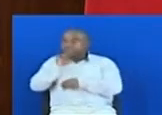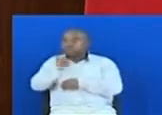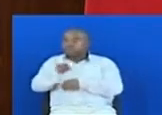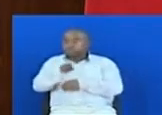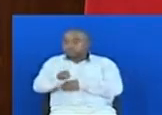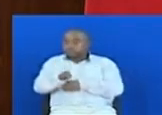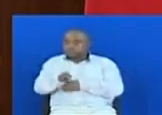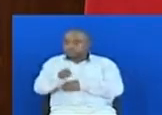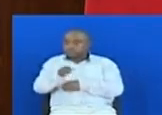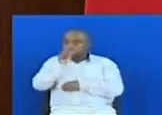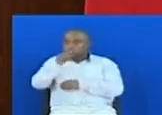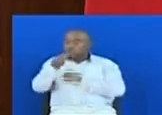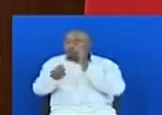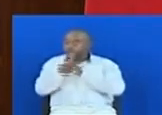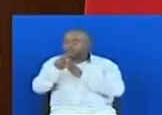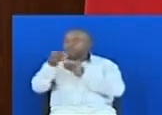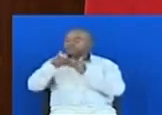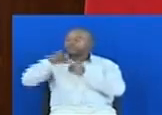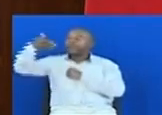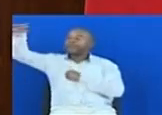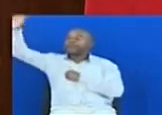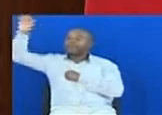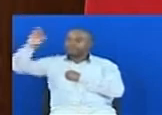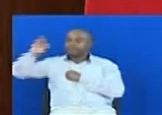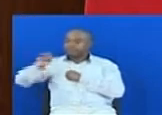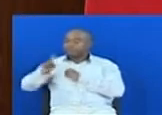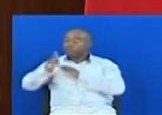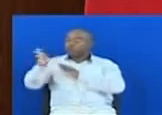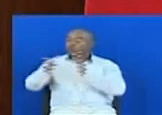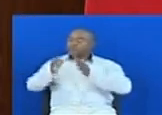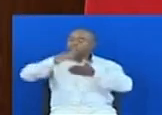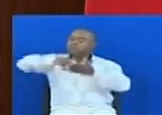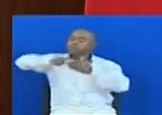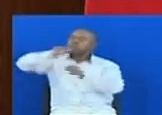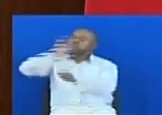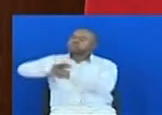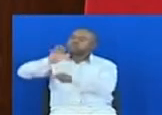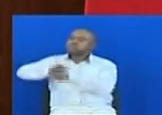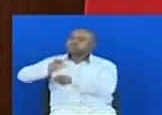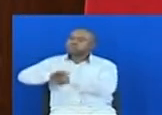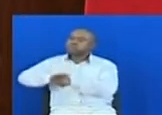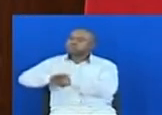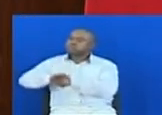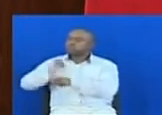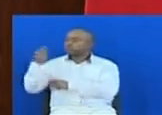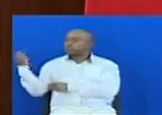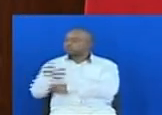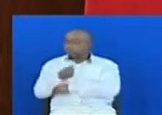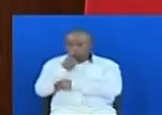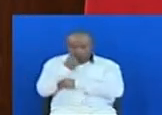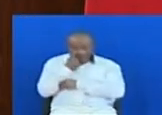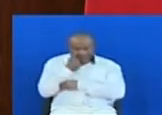wenzetu walioko katika mataifa nje waandae papers nyingi kuangalia jinsi gani zile models za